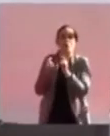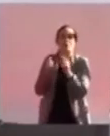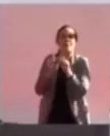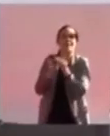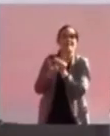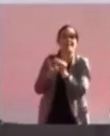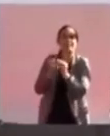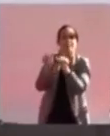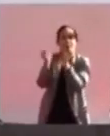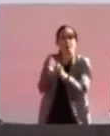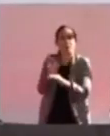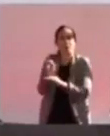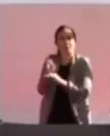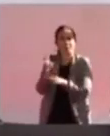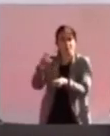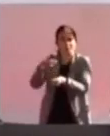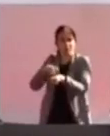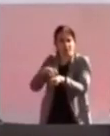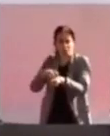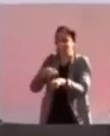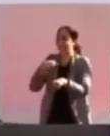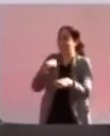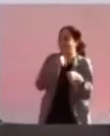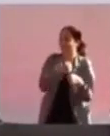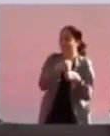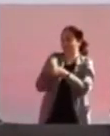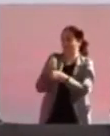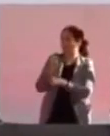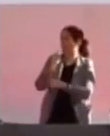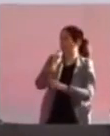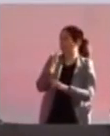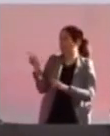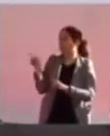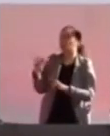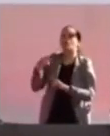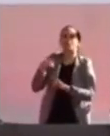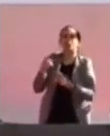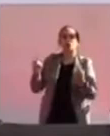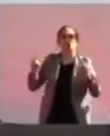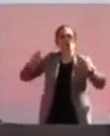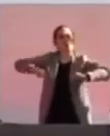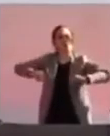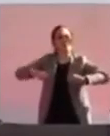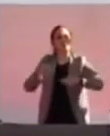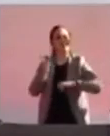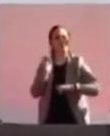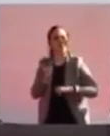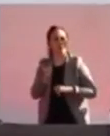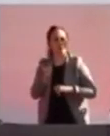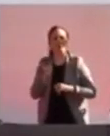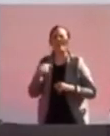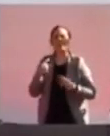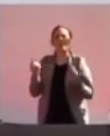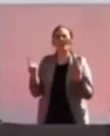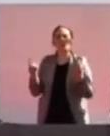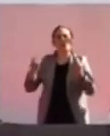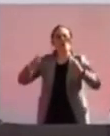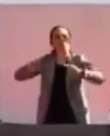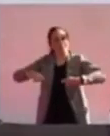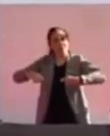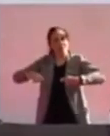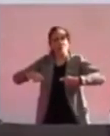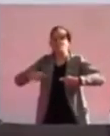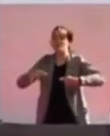microfono però facendo una scommessa perché scommetto che a un certo punto verrà fuori il tema dei